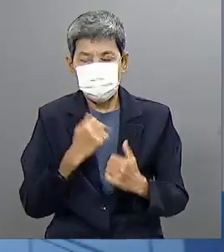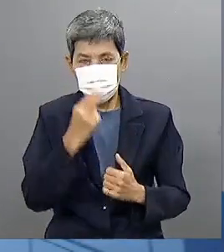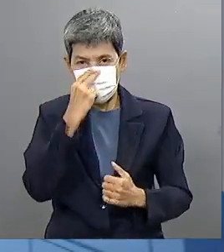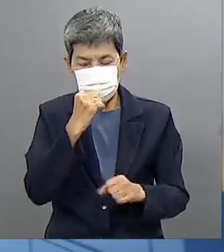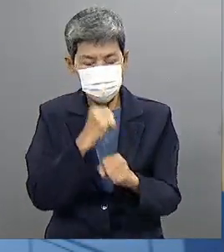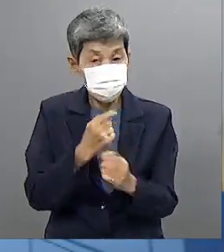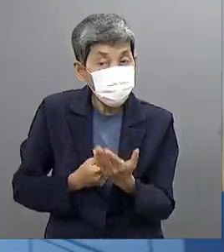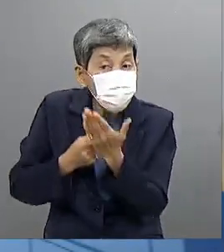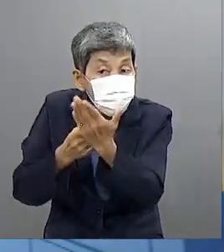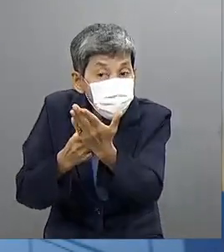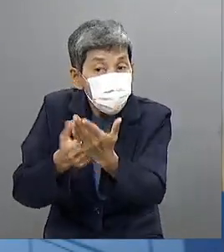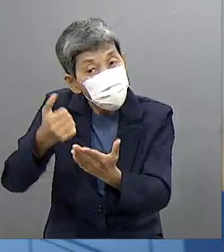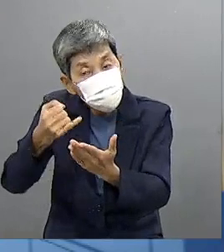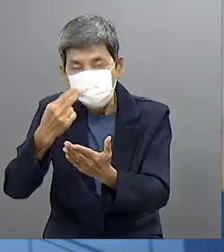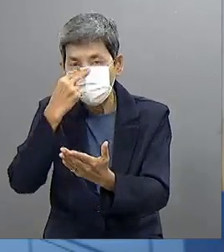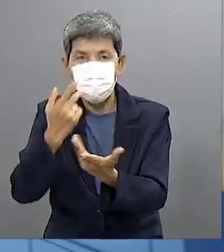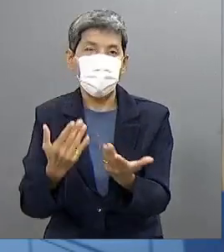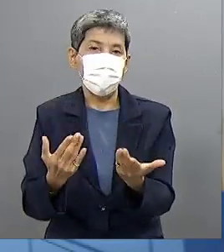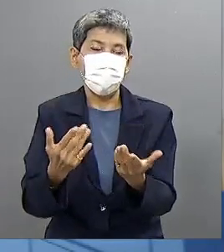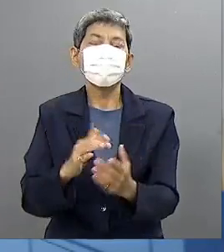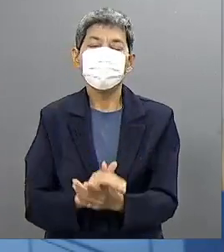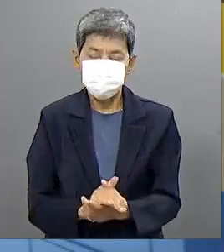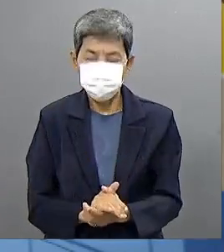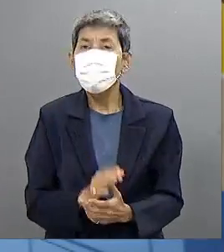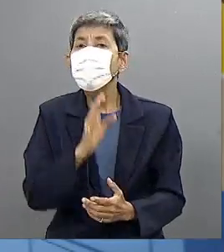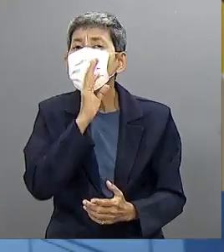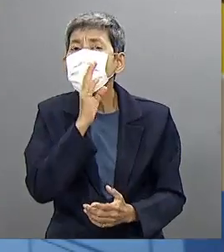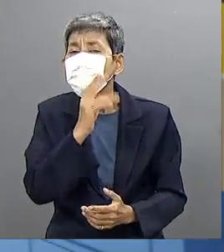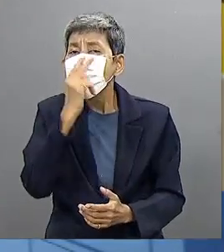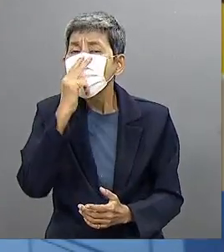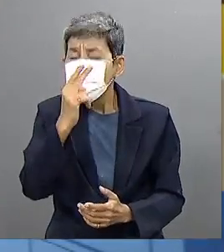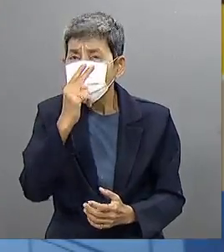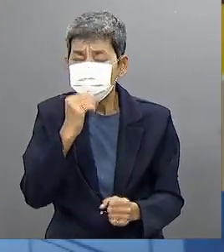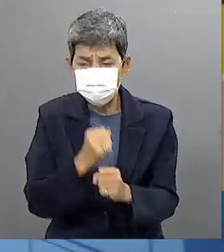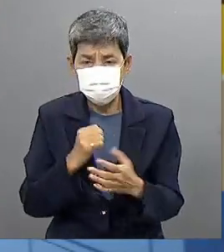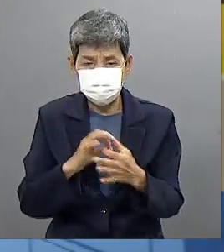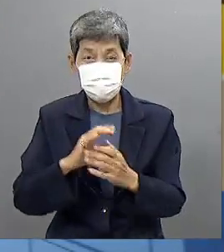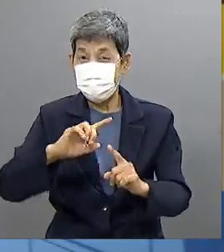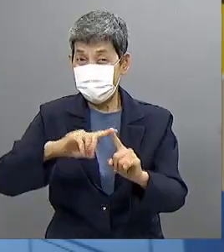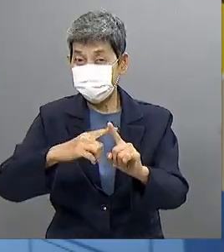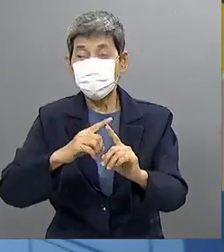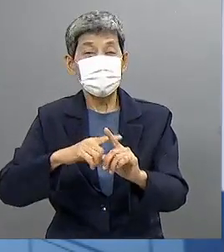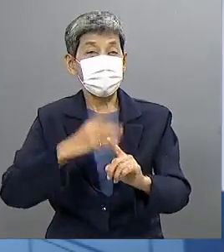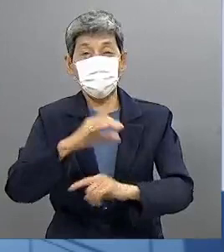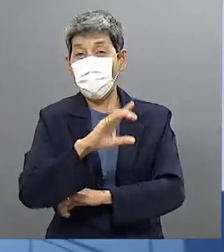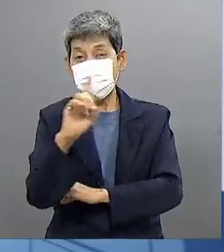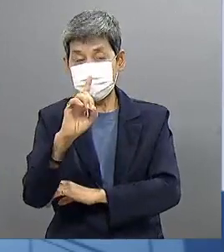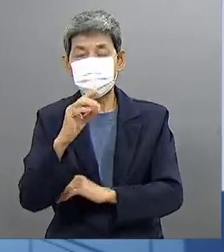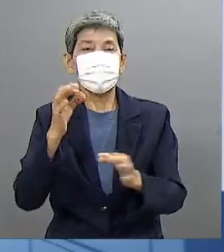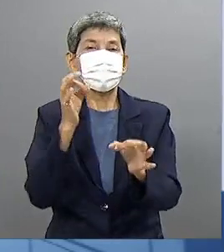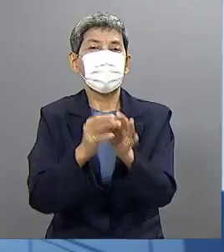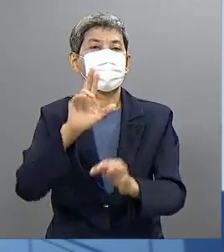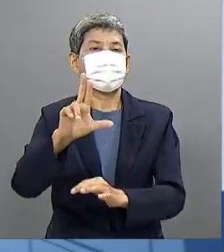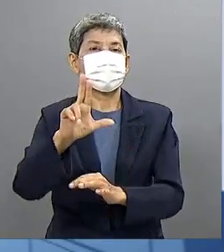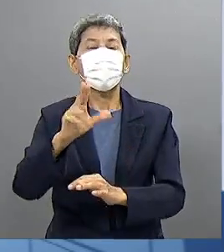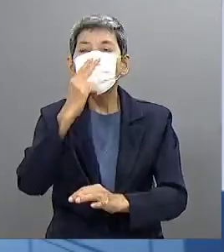ลดล็อกหรือไม่ค่ะทั้งนี้นะคะถ้าเราดูเฉพาะมาตรการที่จะใช้วันที่1พฤษภาคมนี้ธนาคารกสิกรไทยค่ะประเมินว่า